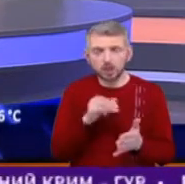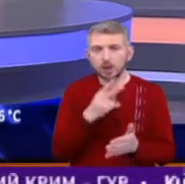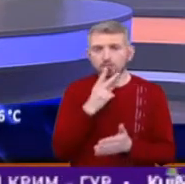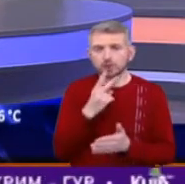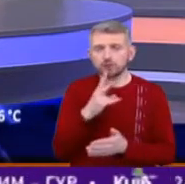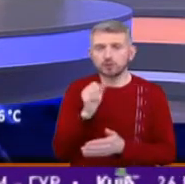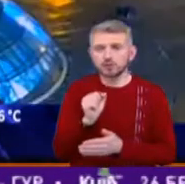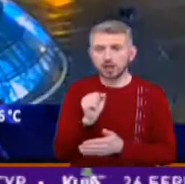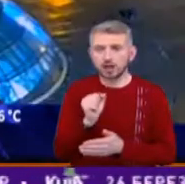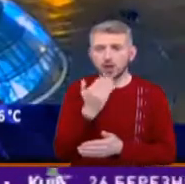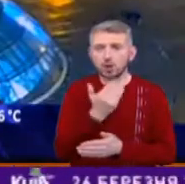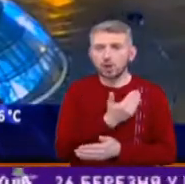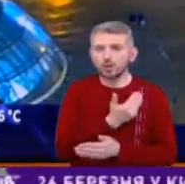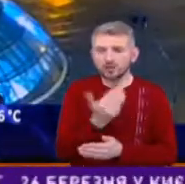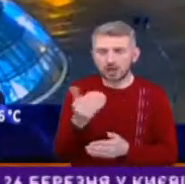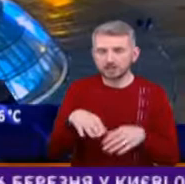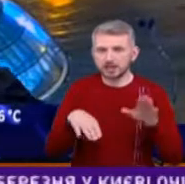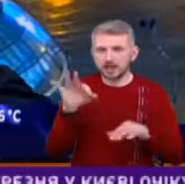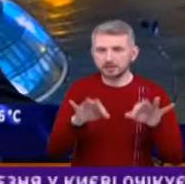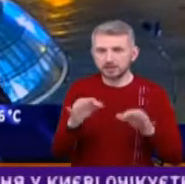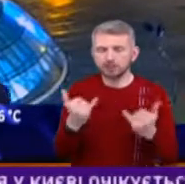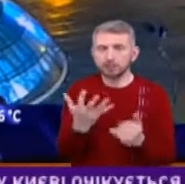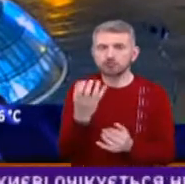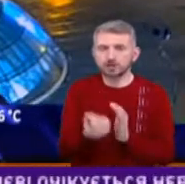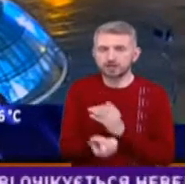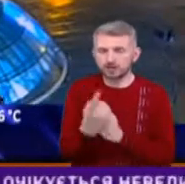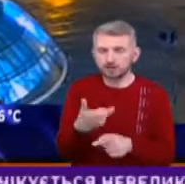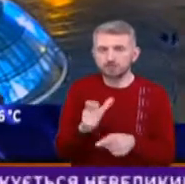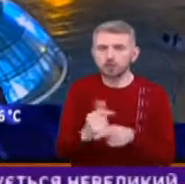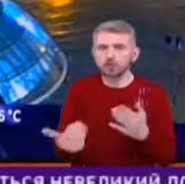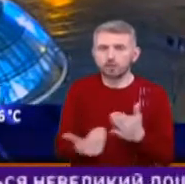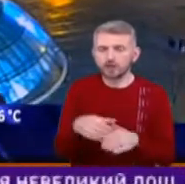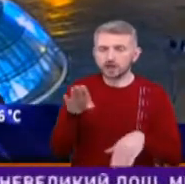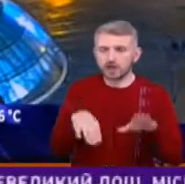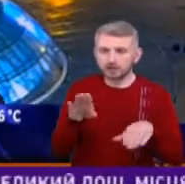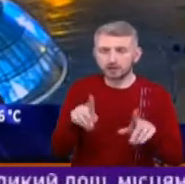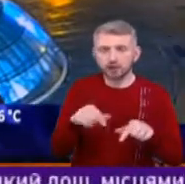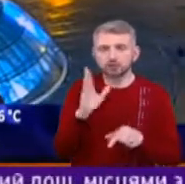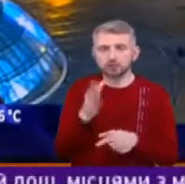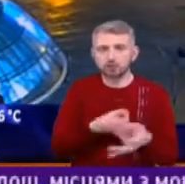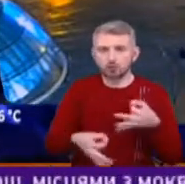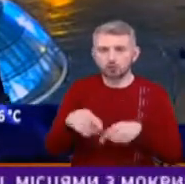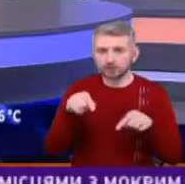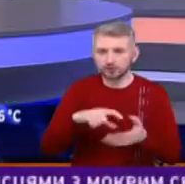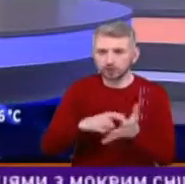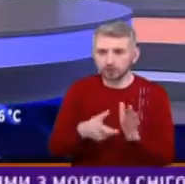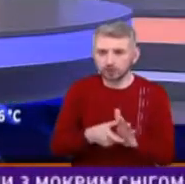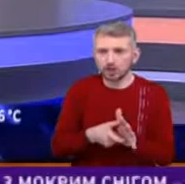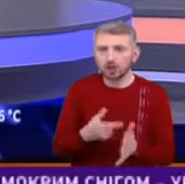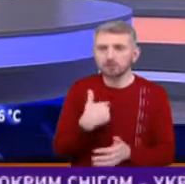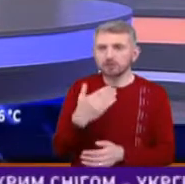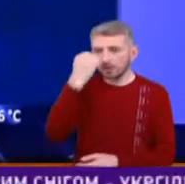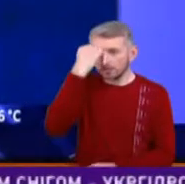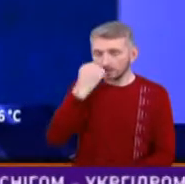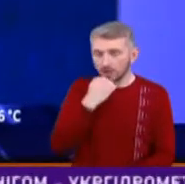подивимося на останні рейтинги, сьогодні ще з'явилися більш нові рейтинги, і так само ми їх будемо обговорювати в студії. Пані Олена, ми вам